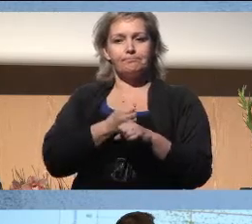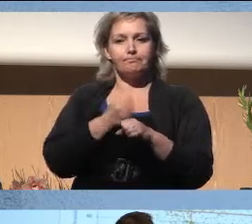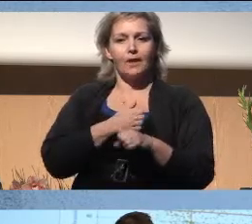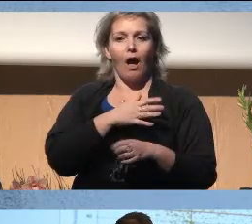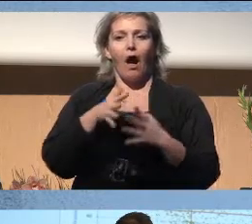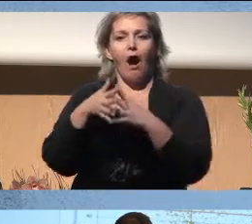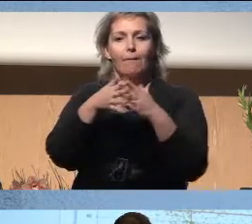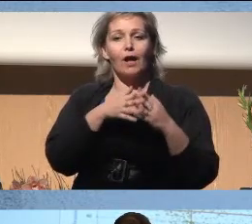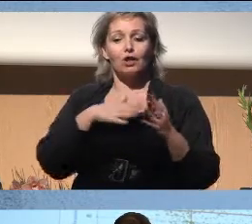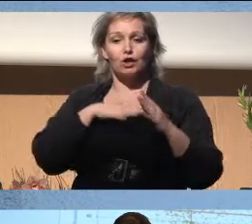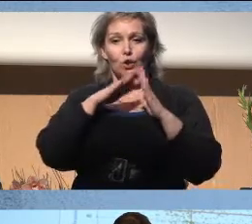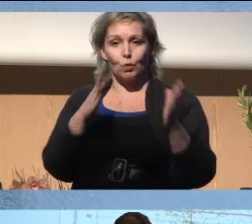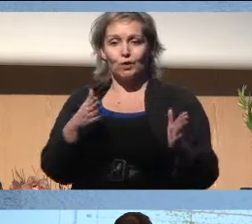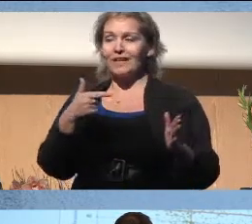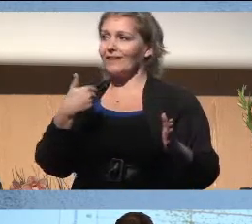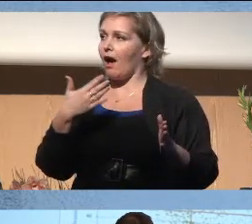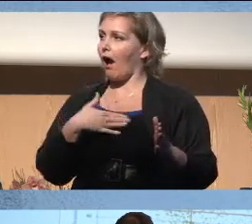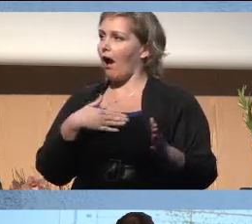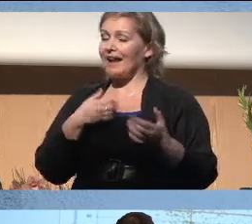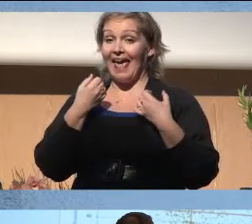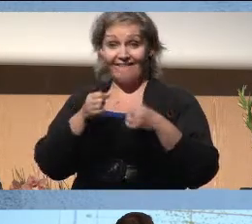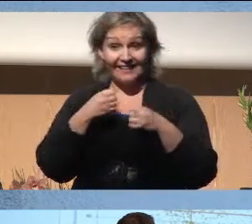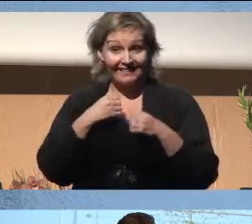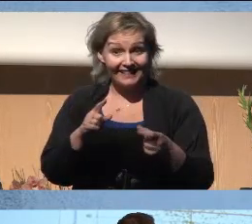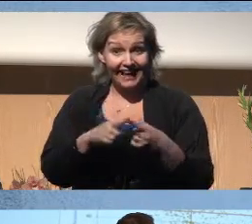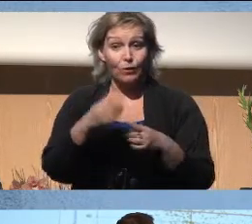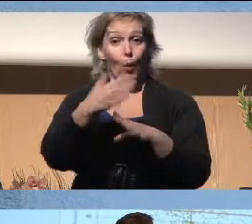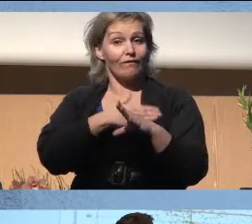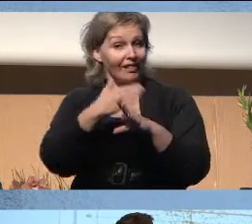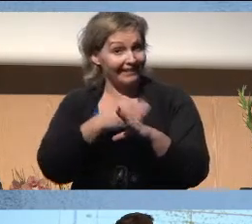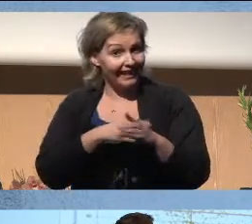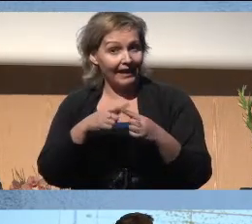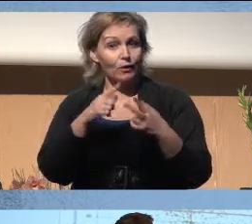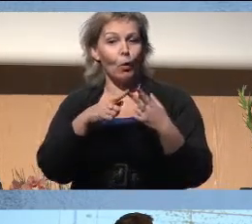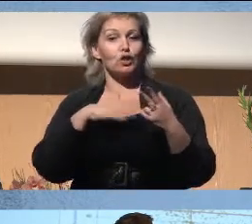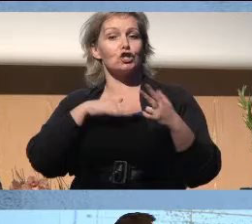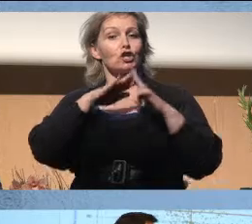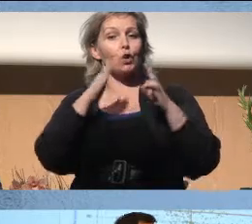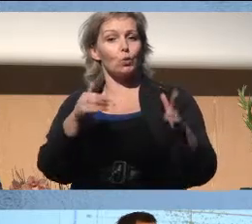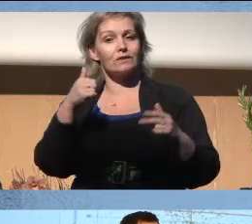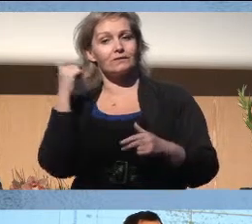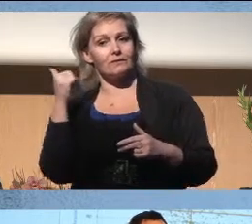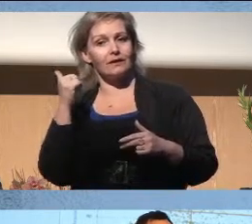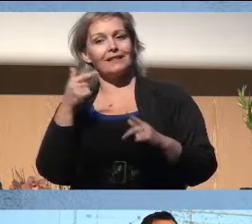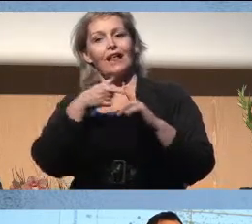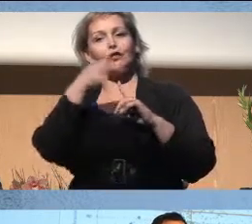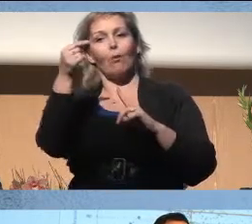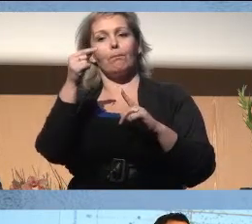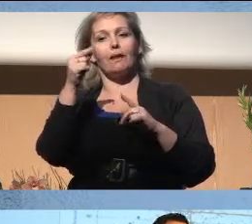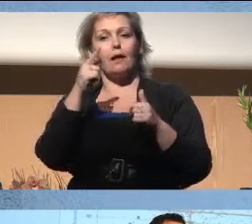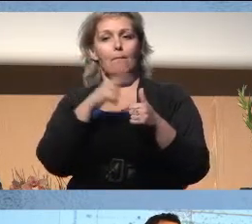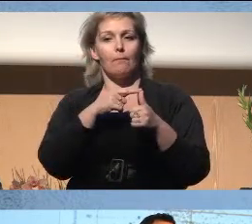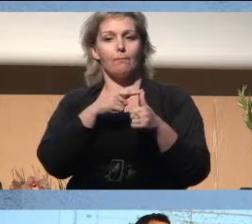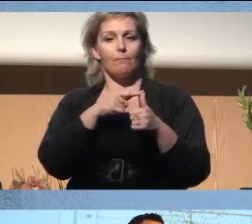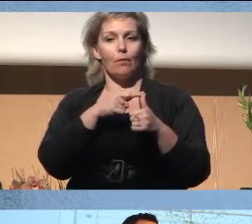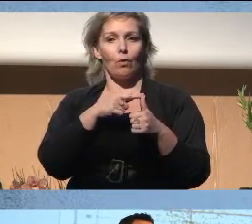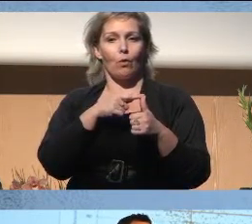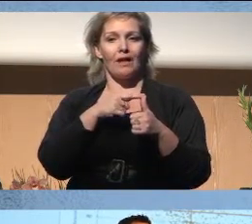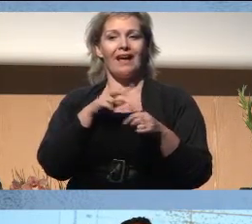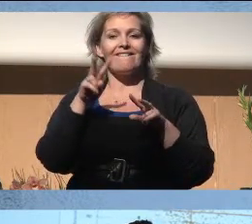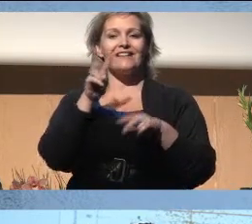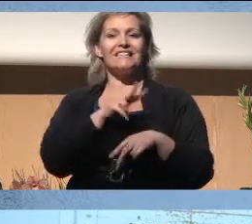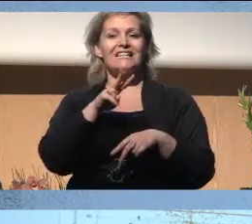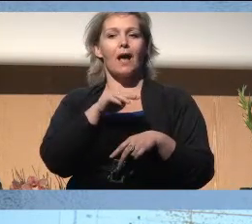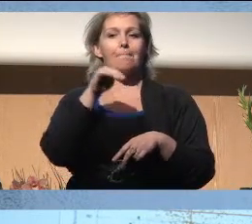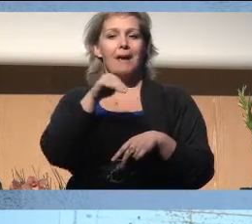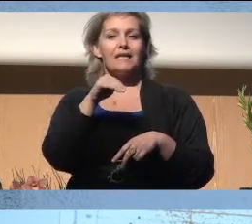amerikanska sjukhus. Här har vi effektivitet och kvalitet. Och det sjukhuset här är toppen på båda. Och det är Virginia